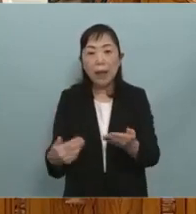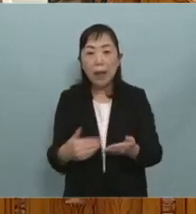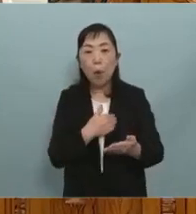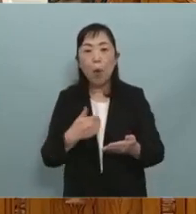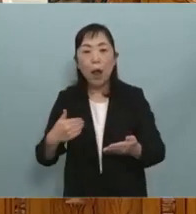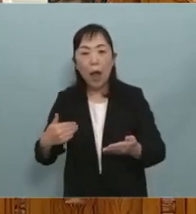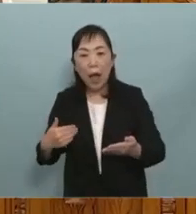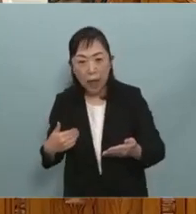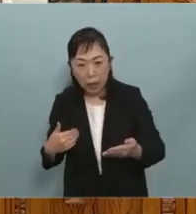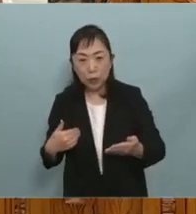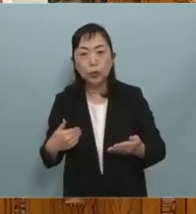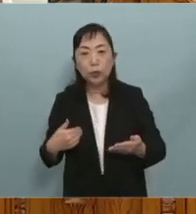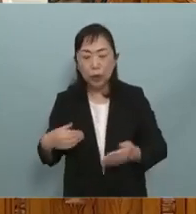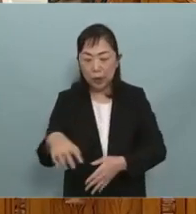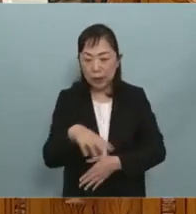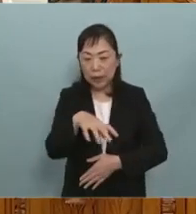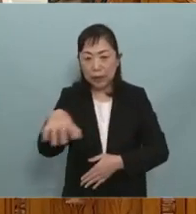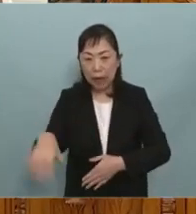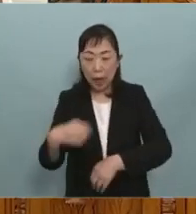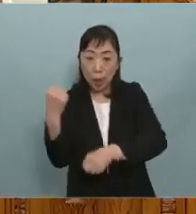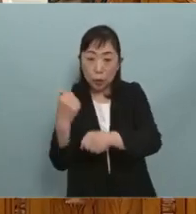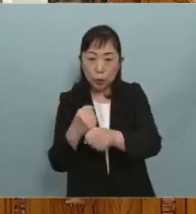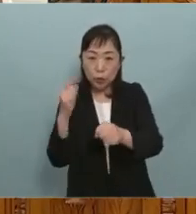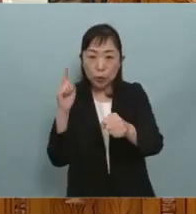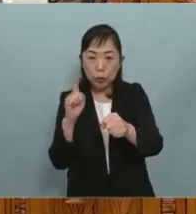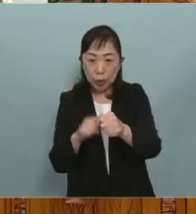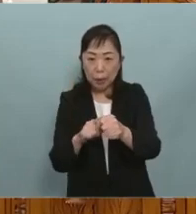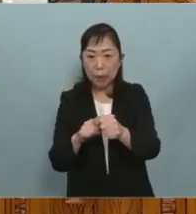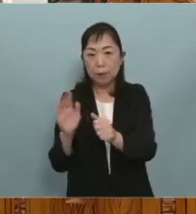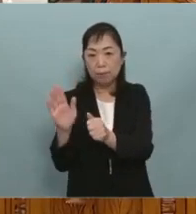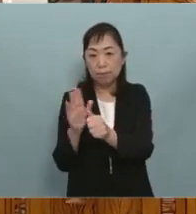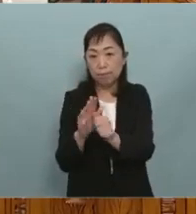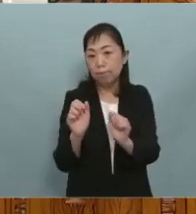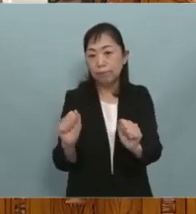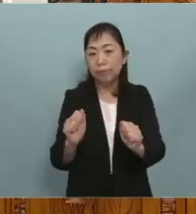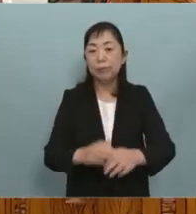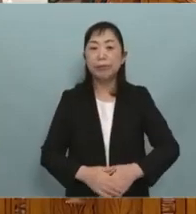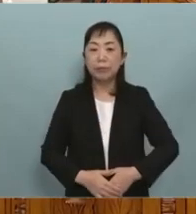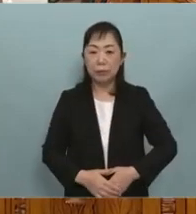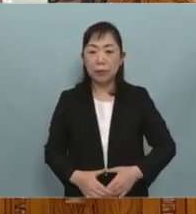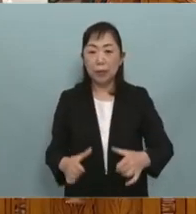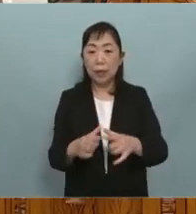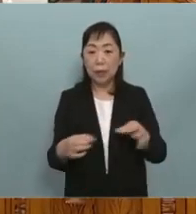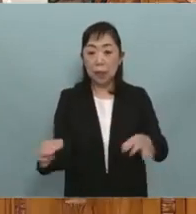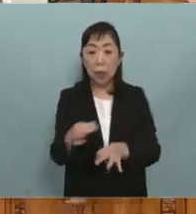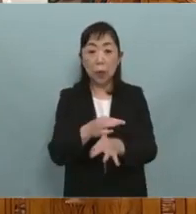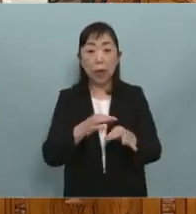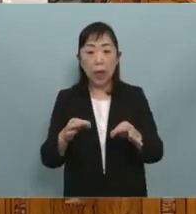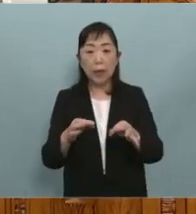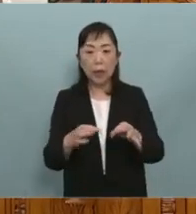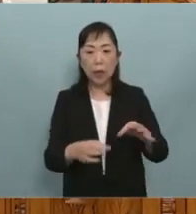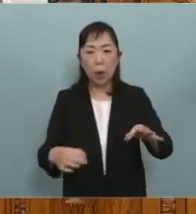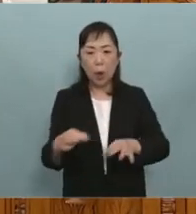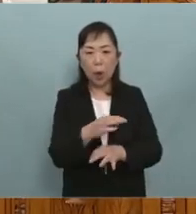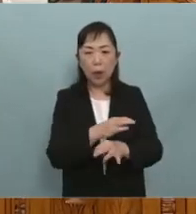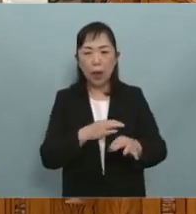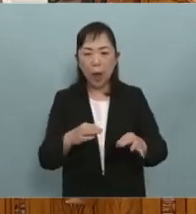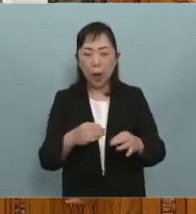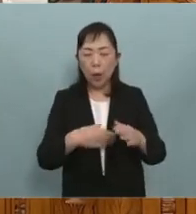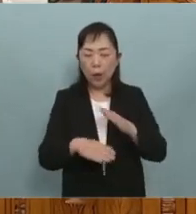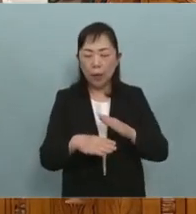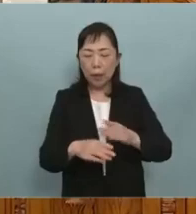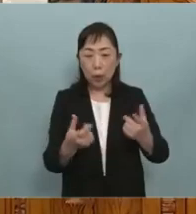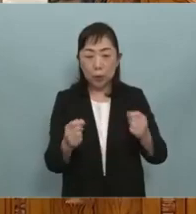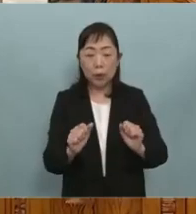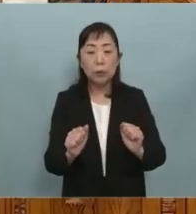社会の構築に向け全力で取り組んでまいります日本経済のデフレ脱却を確かなもの